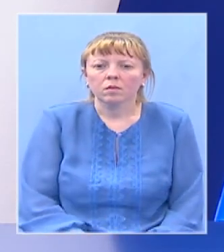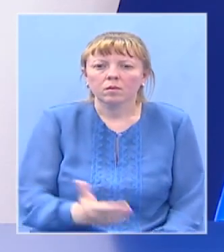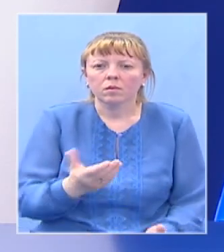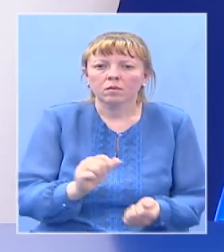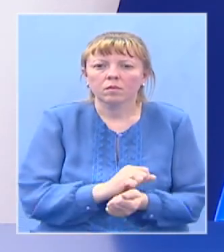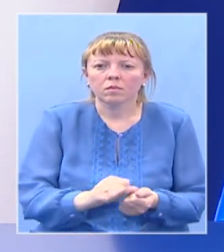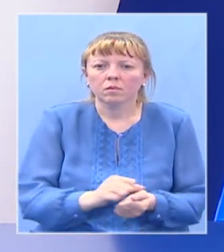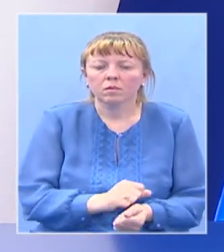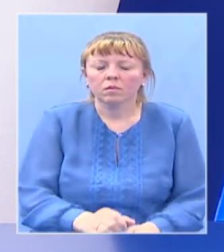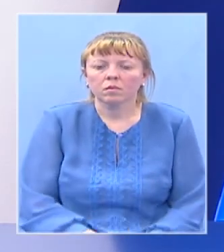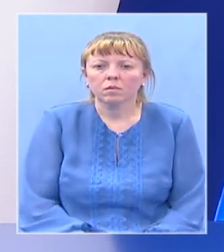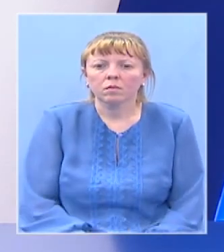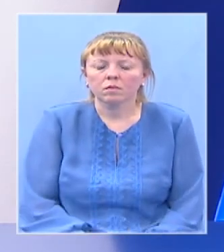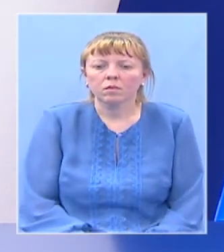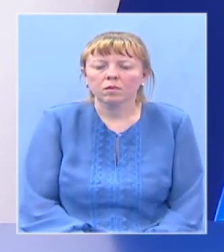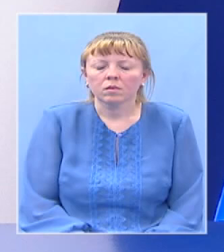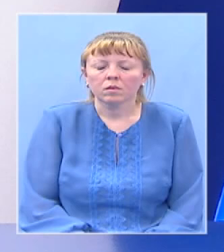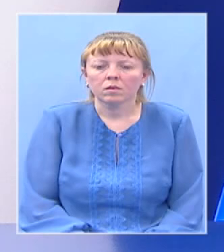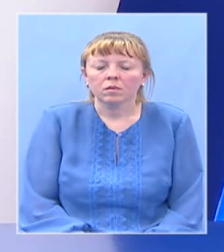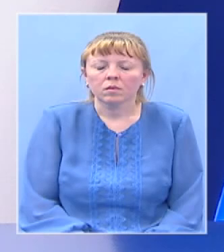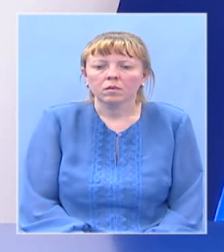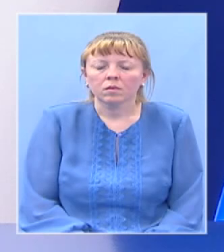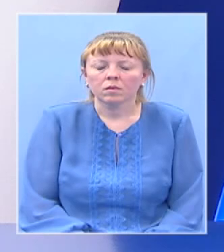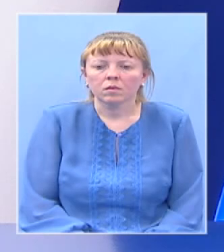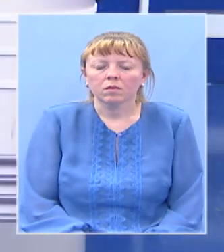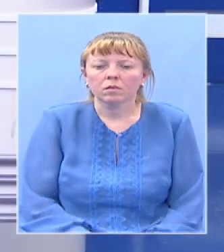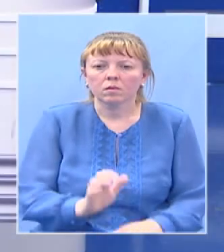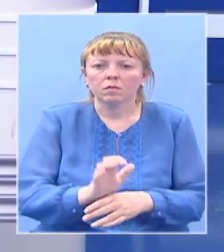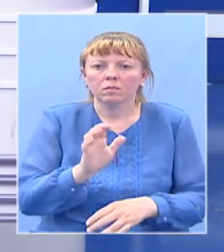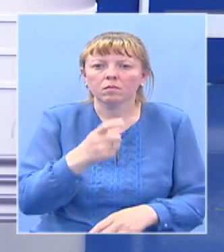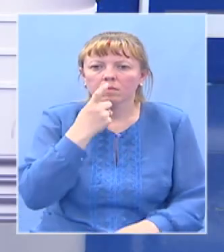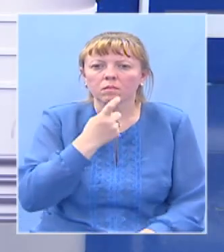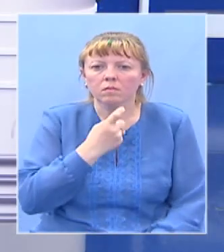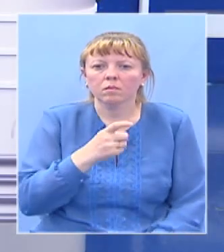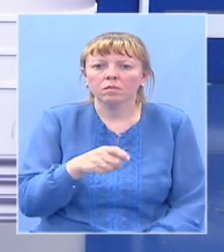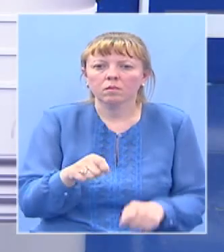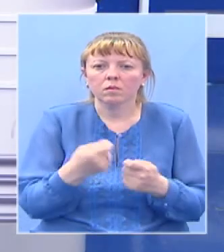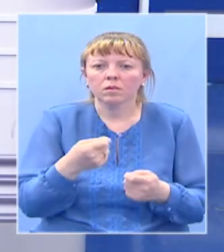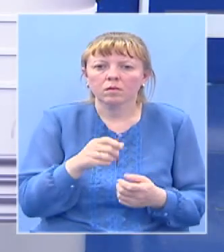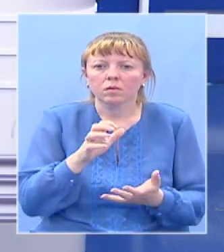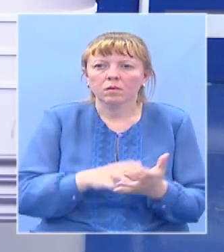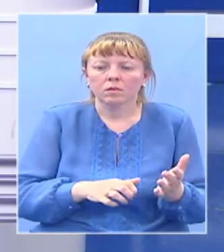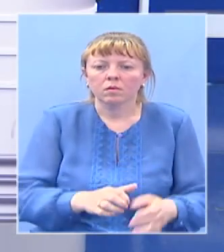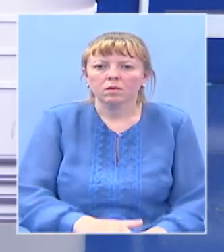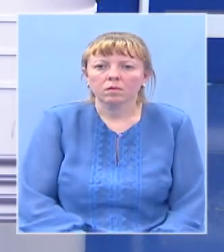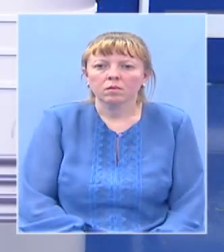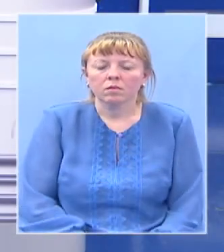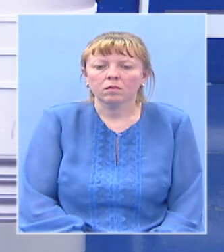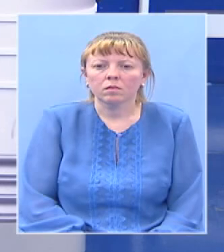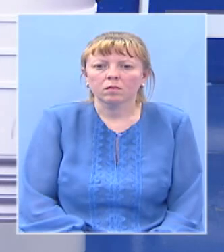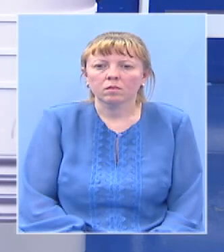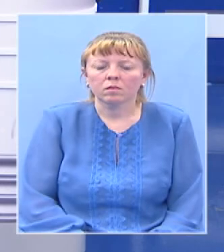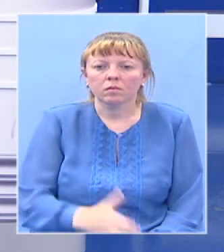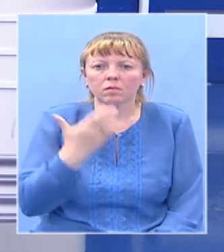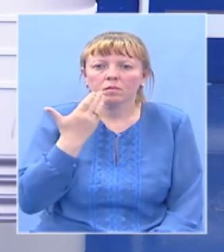документы и в связи с этим уже автоматически направляться уведомление о нарушении штраф соответственно То есть это